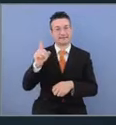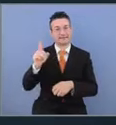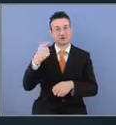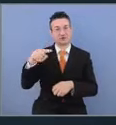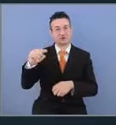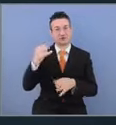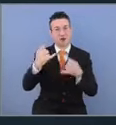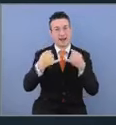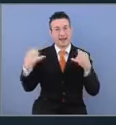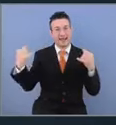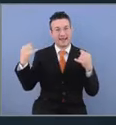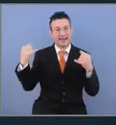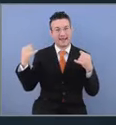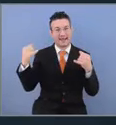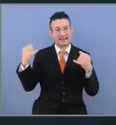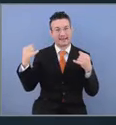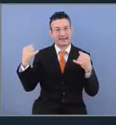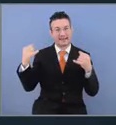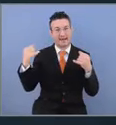collegamento.